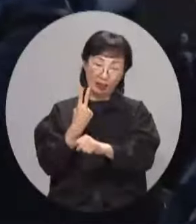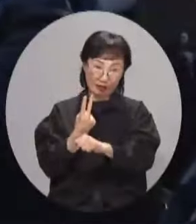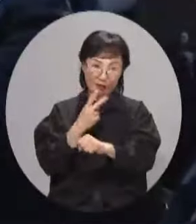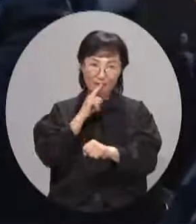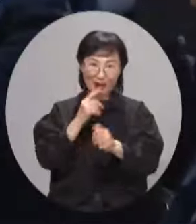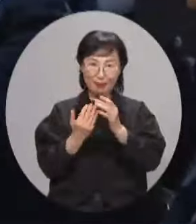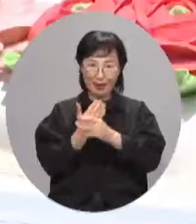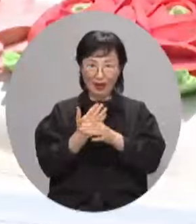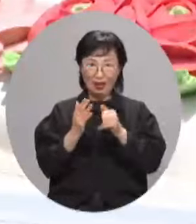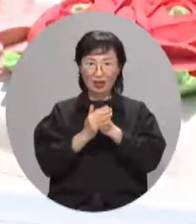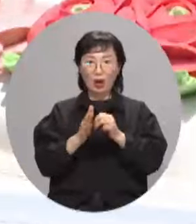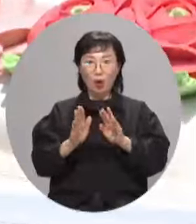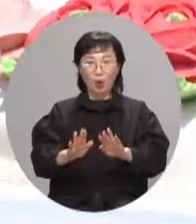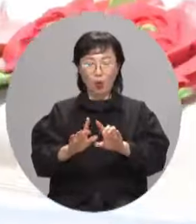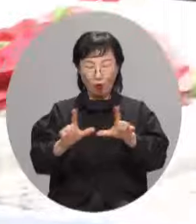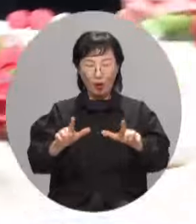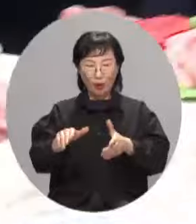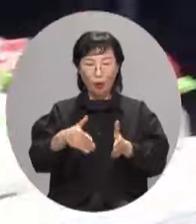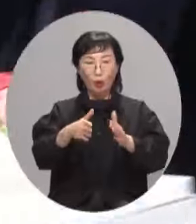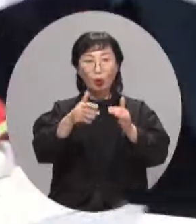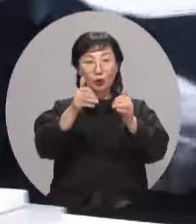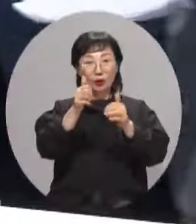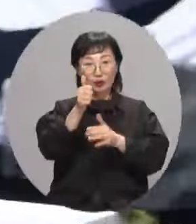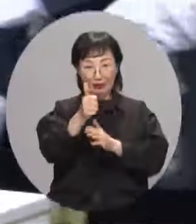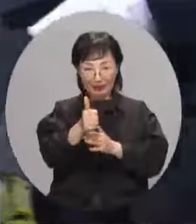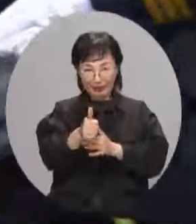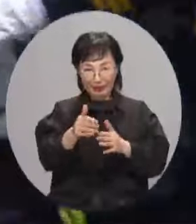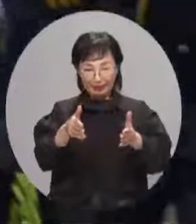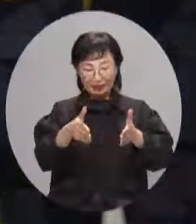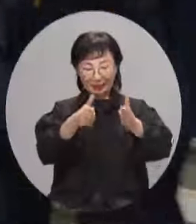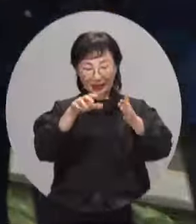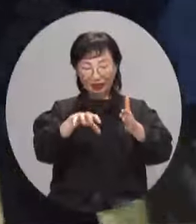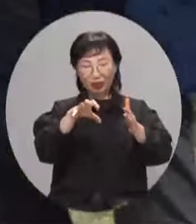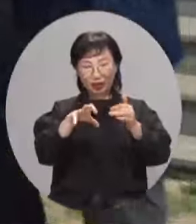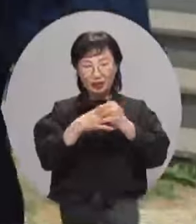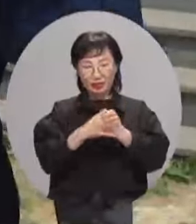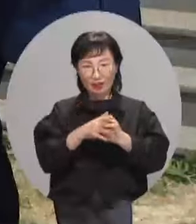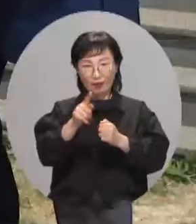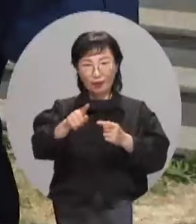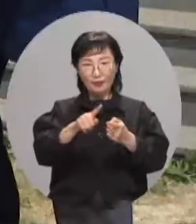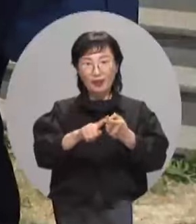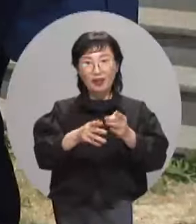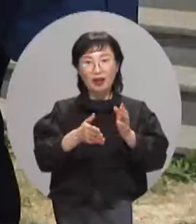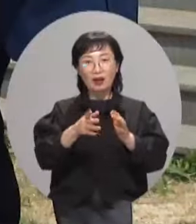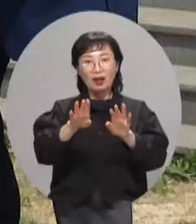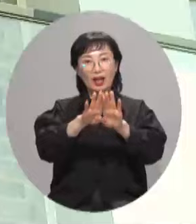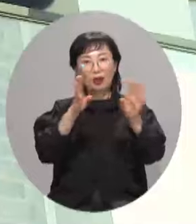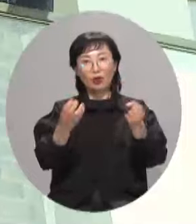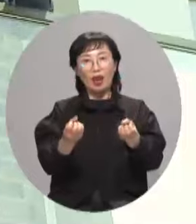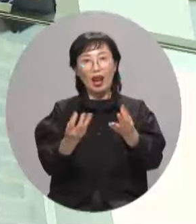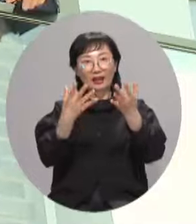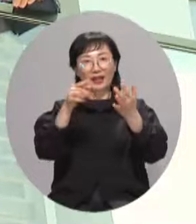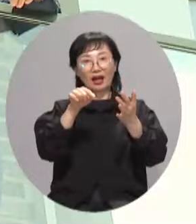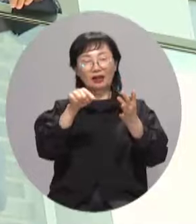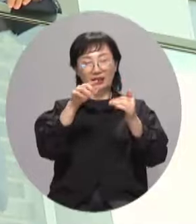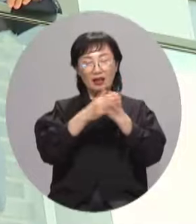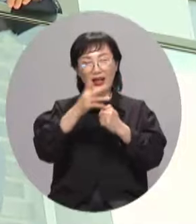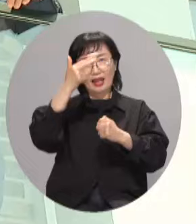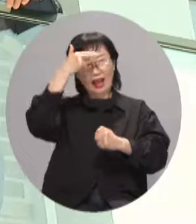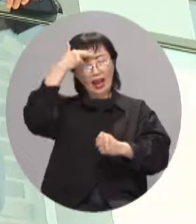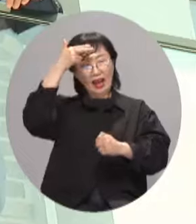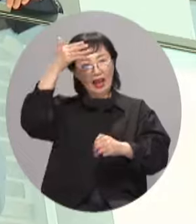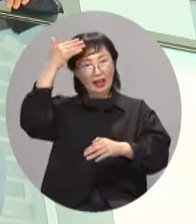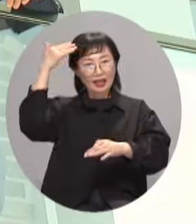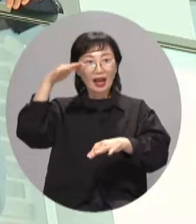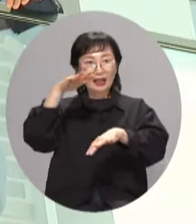오늘 옛 도지사 관사에서 시민 개방을 알리며 성대하게 열린 개소식 행사는 그래서 구시대의